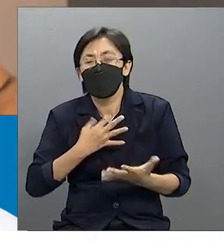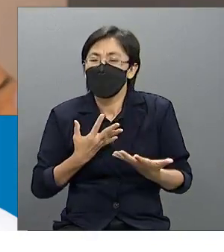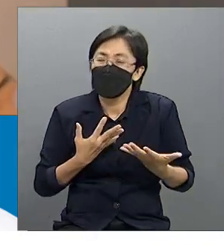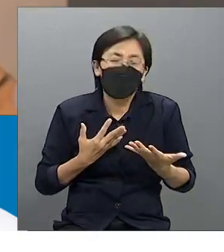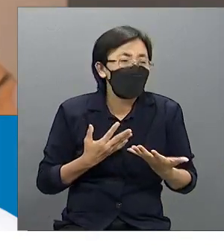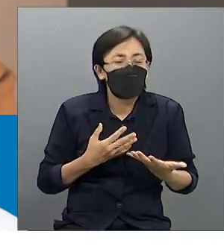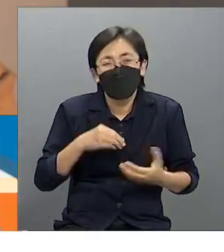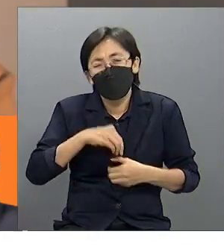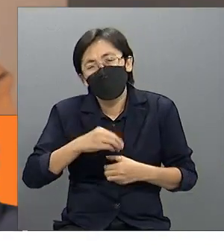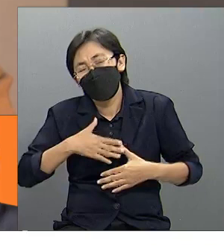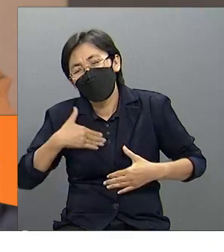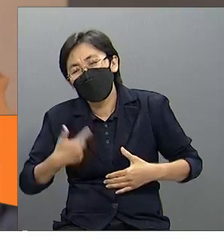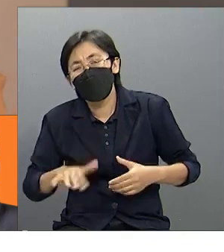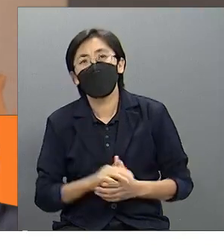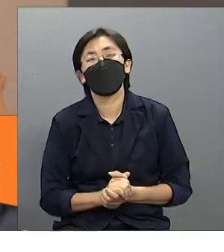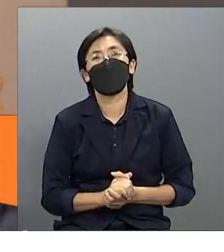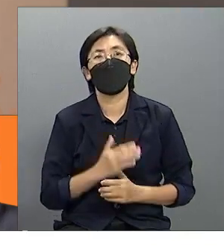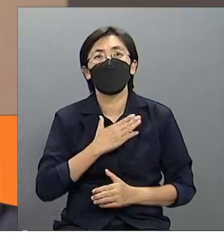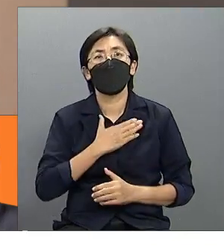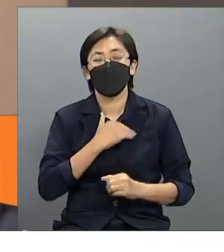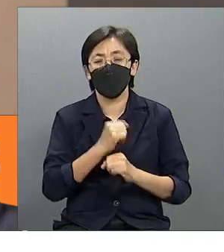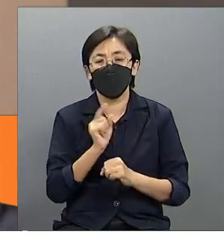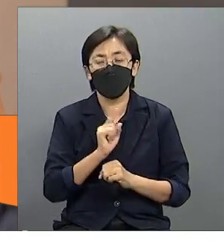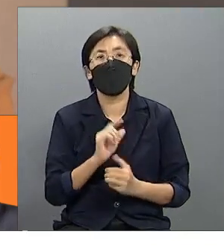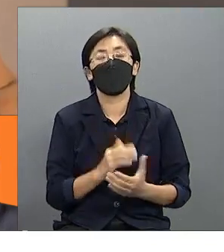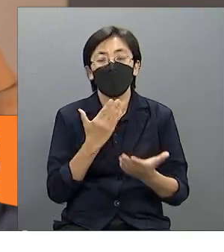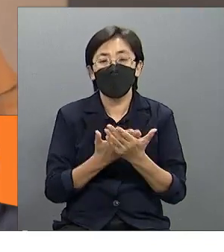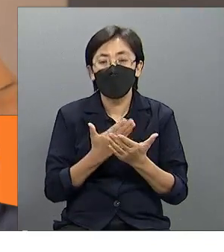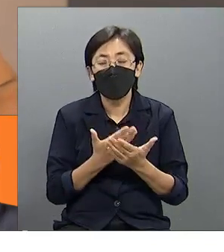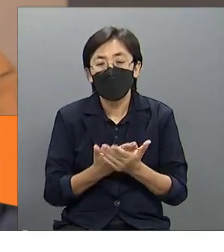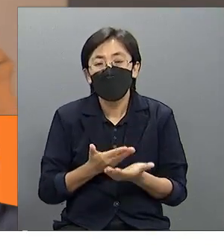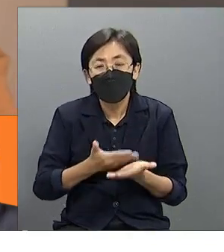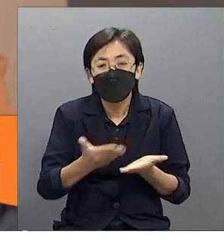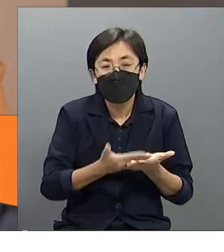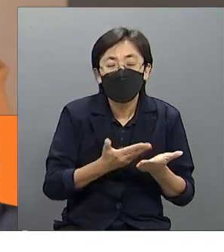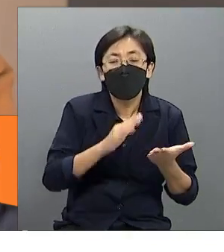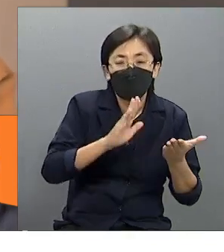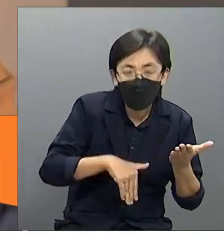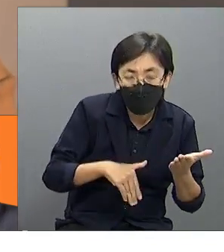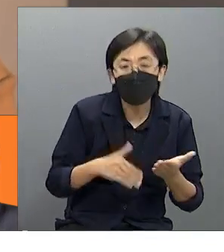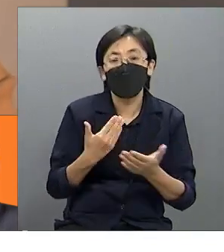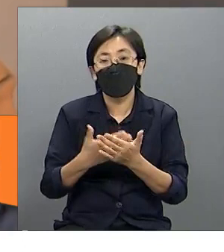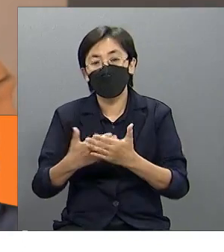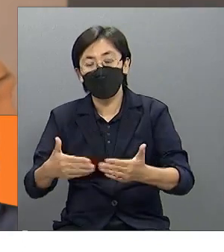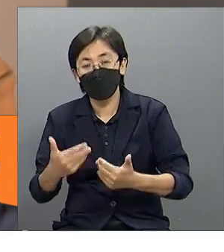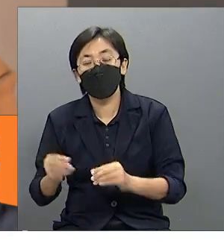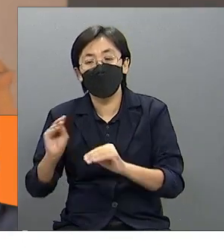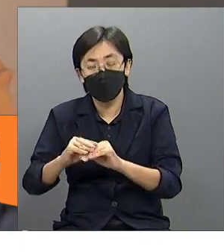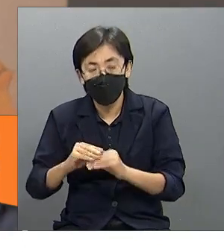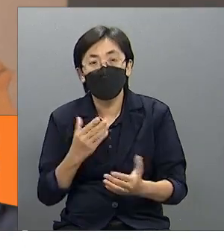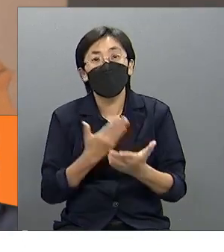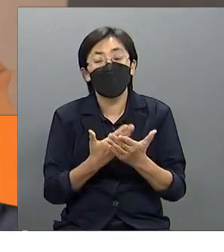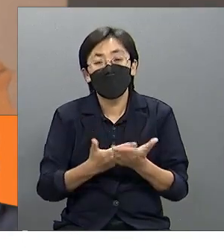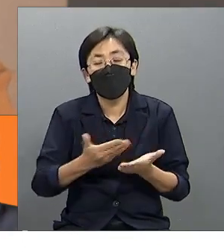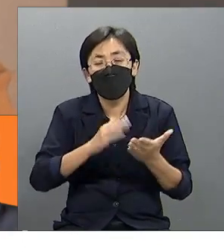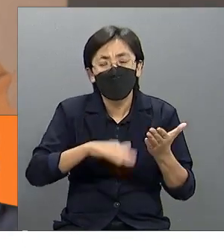ทำมากๆคือว่าแน่นอนลดค่าใช้จ่ายในการเพิ่มรายได้นะคะลดค่าใช้จ่ายที่เป็นเบสิกอย่างที่อยู่อาศัยลดค่า